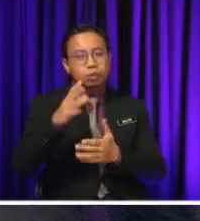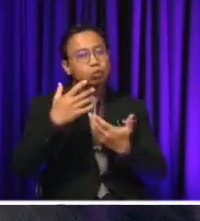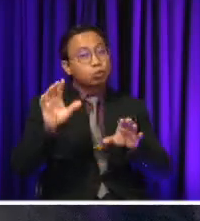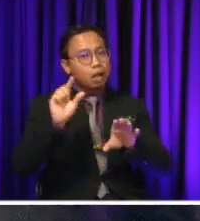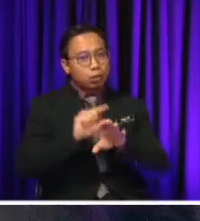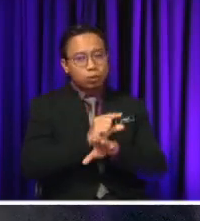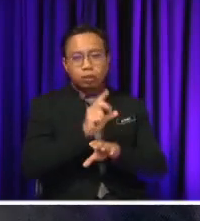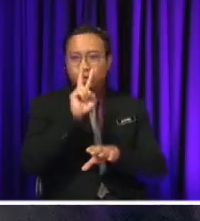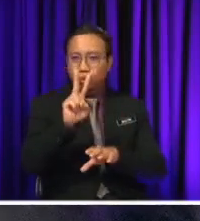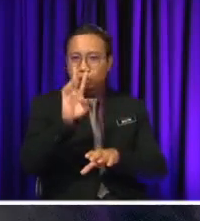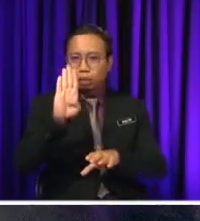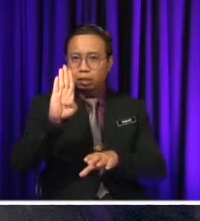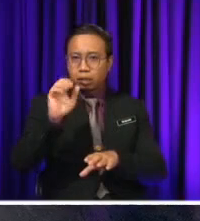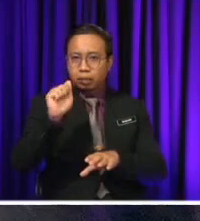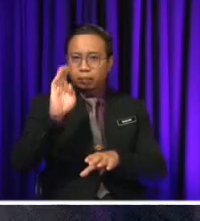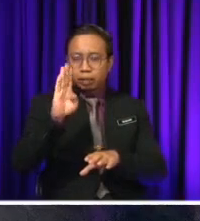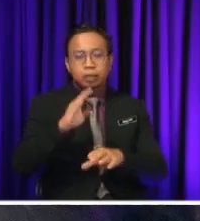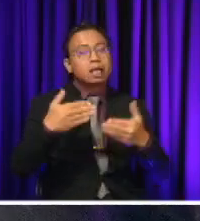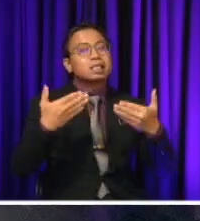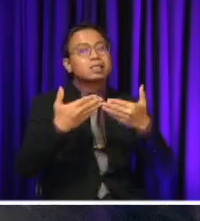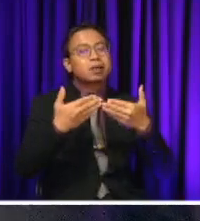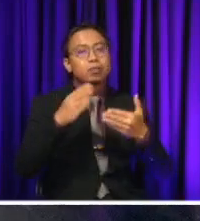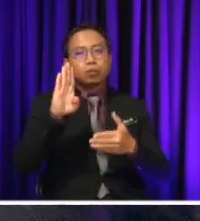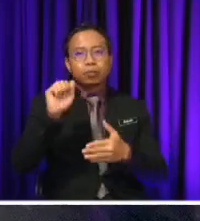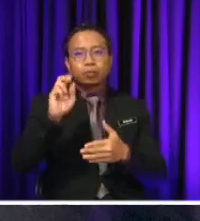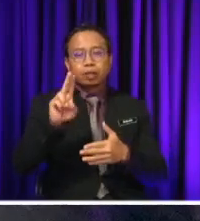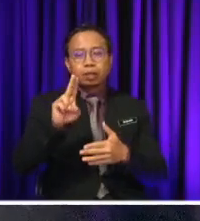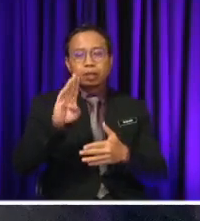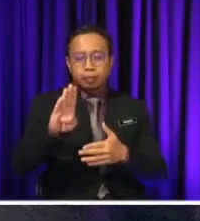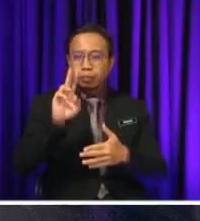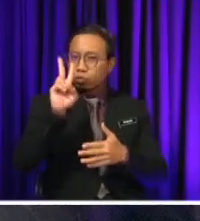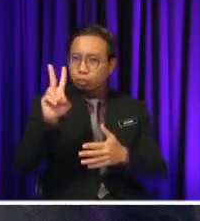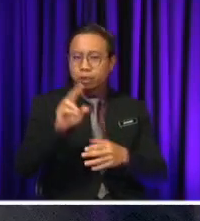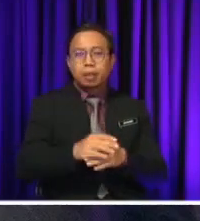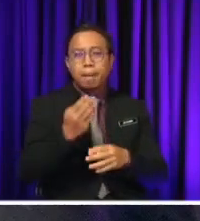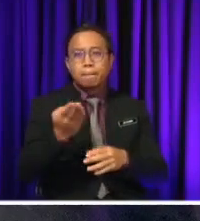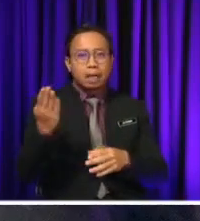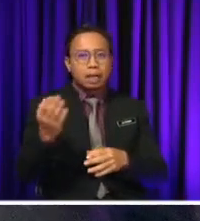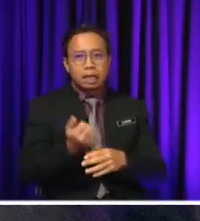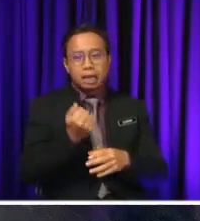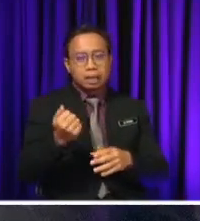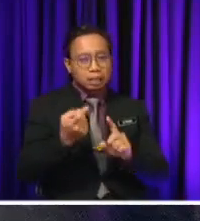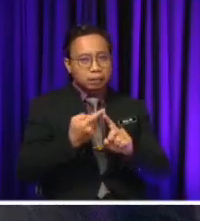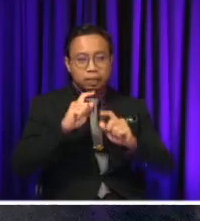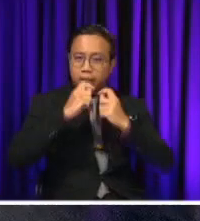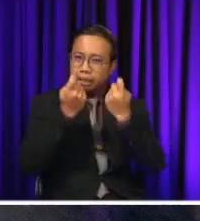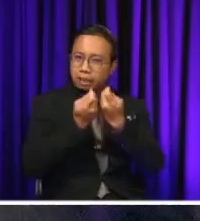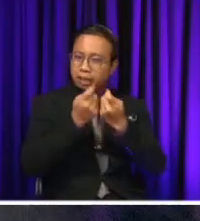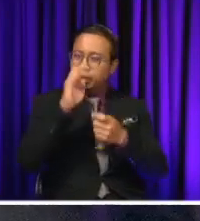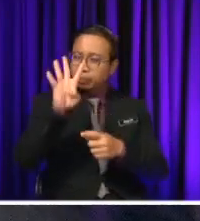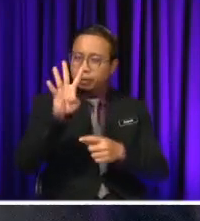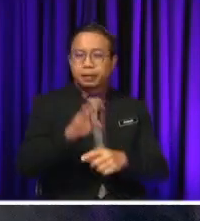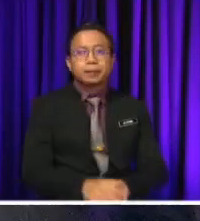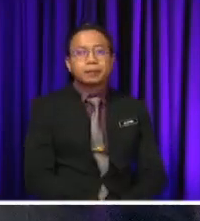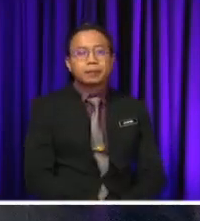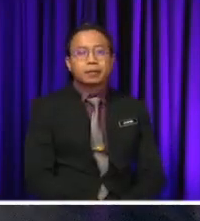dua pak sambung bab 2 bahan dan alat time masih kita belajar di tingkatan 4 pas itu